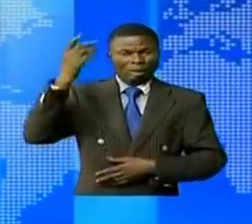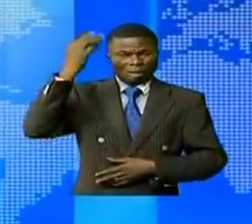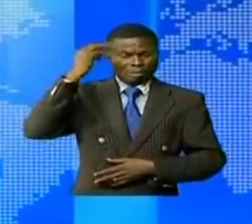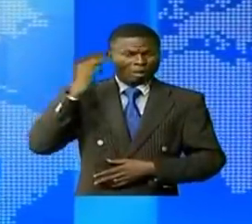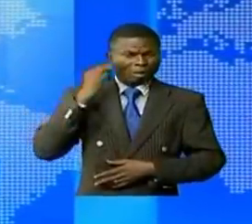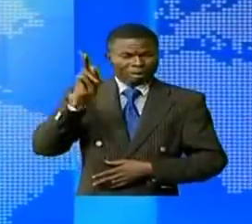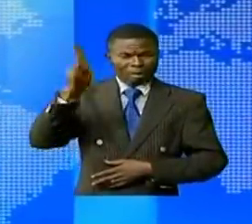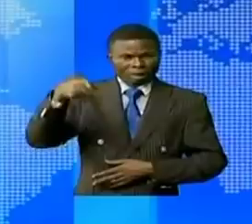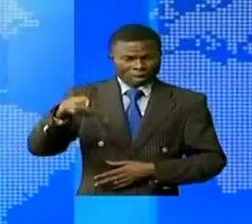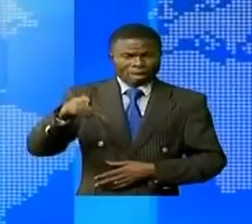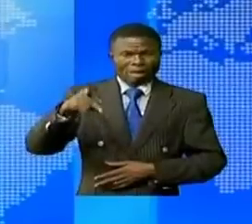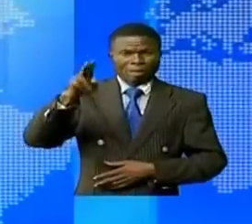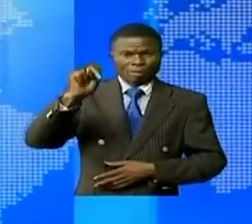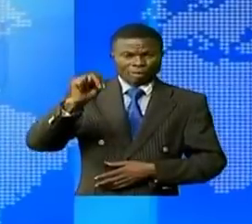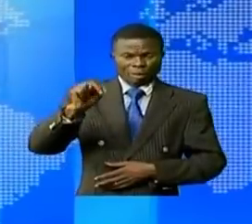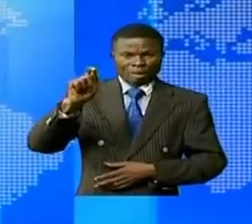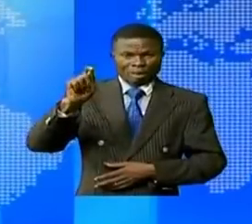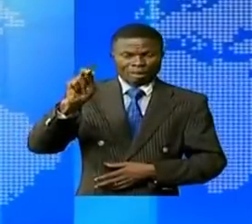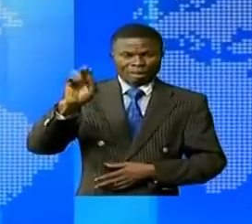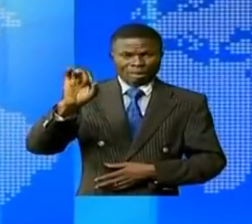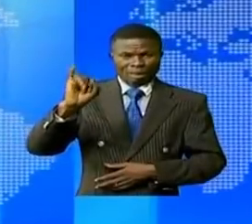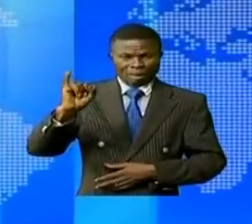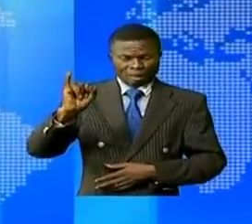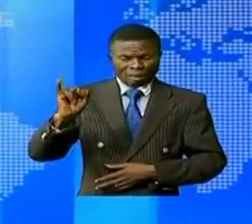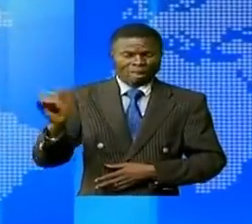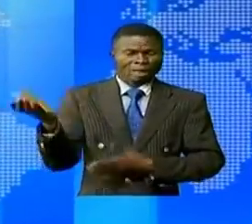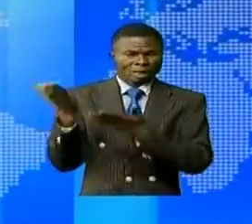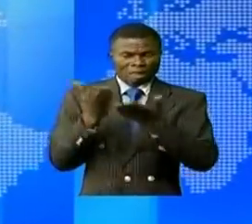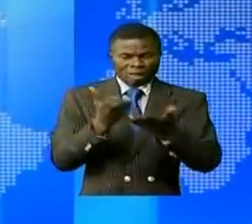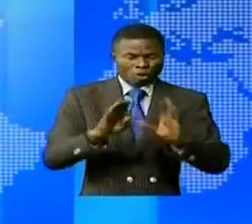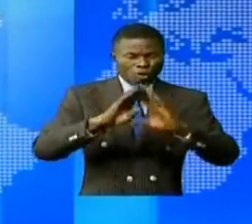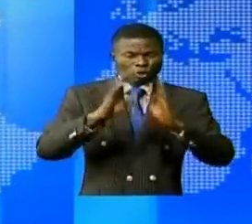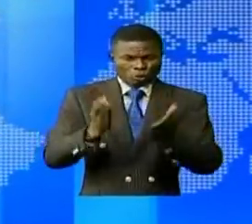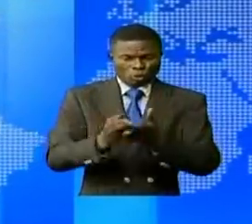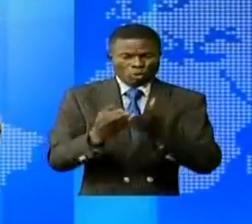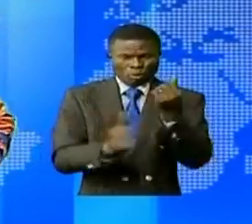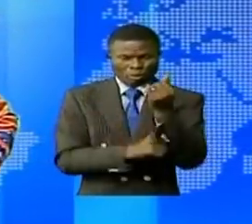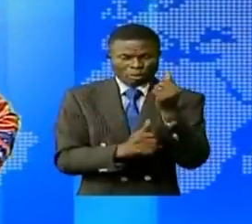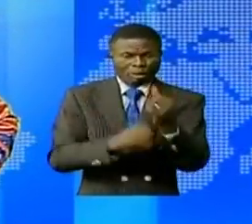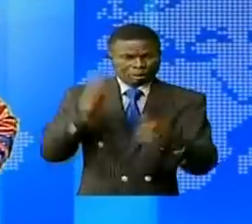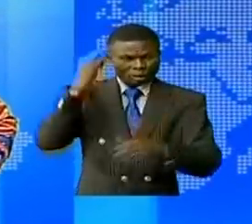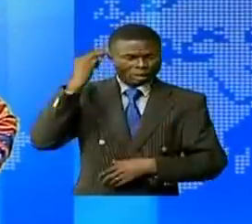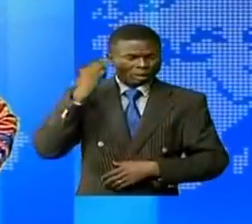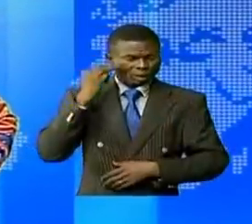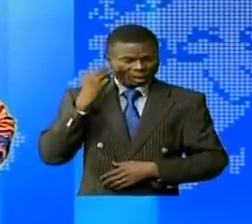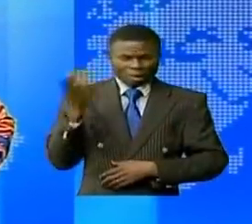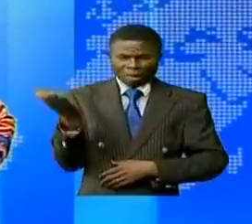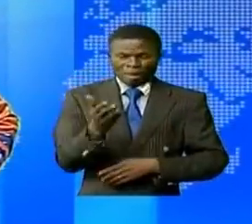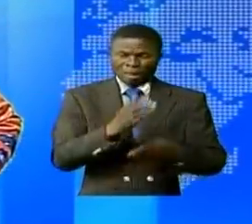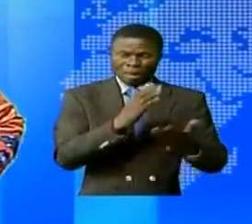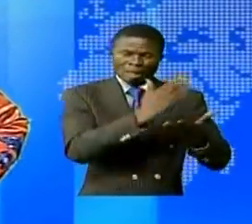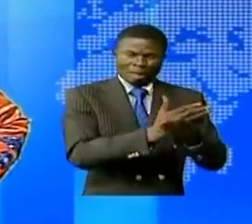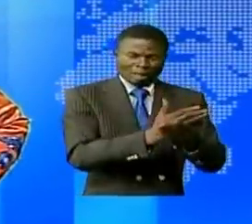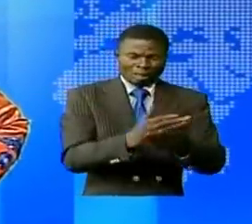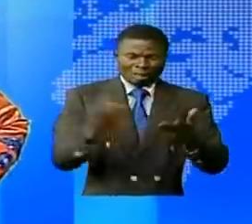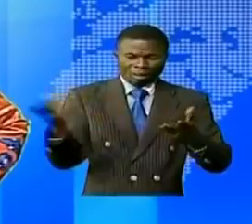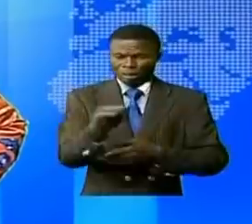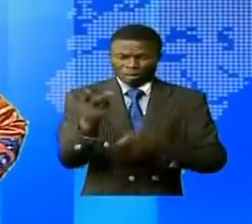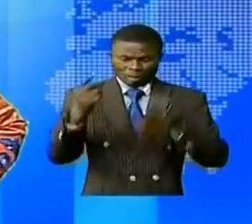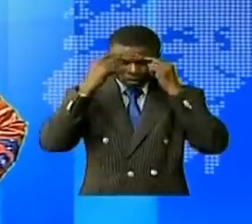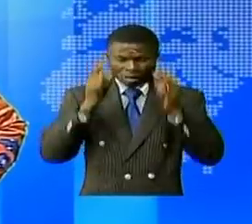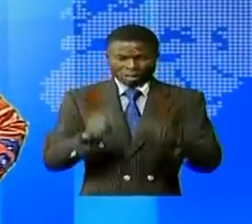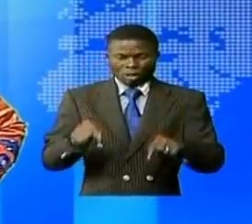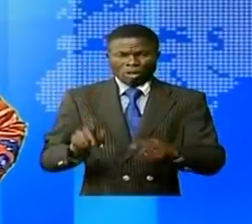SOCOF, côté public et les partenaires Paratus Holding et Global Broadband Solutions, côté privé, ont conclu ce matin